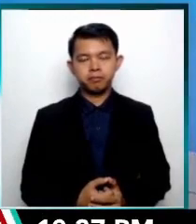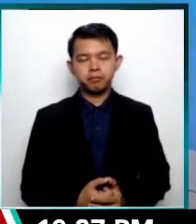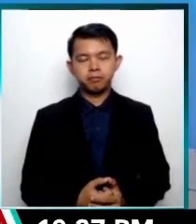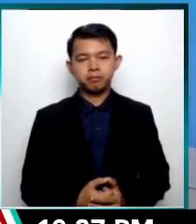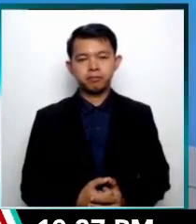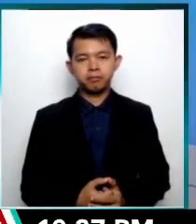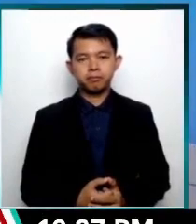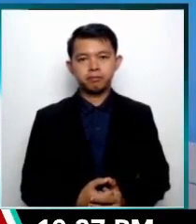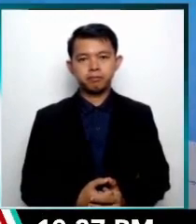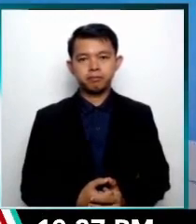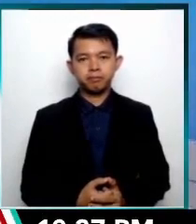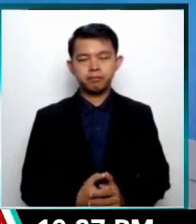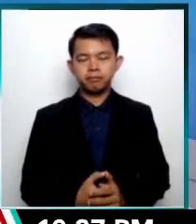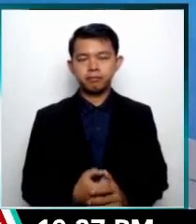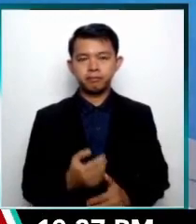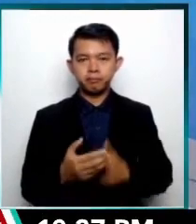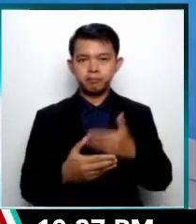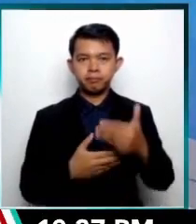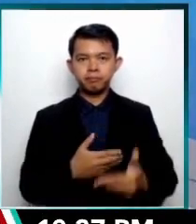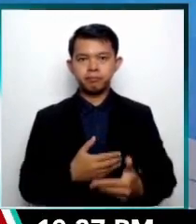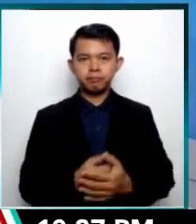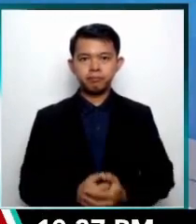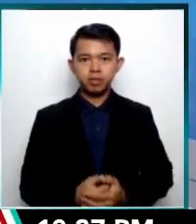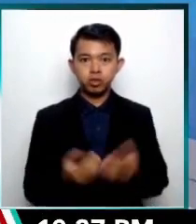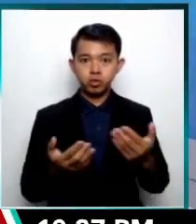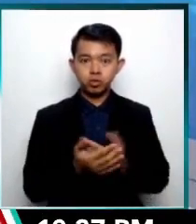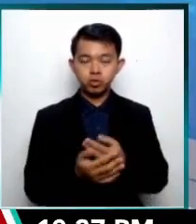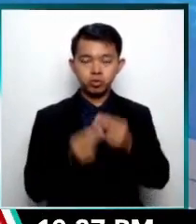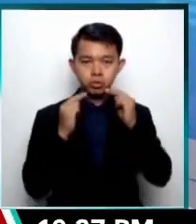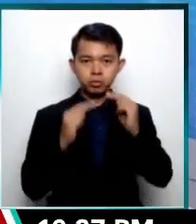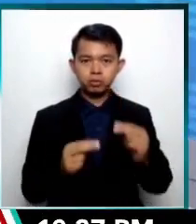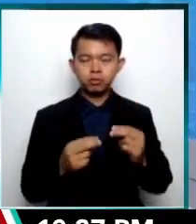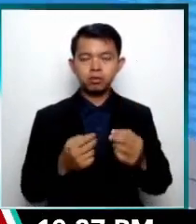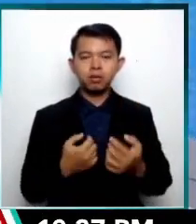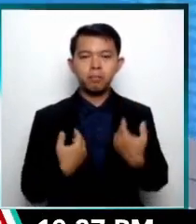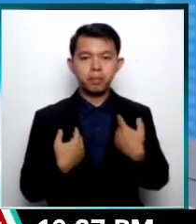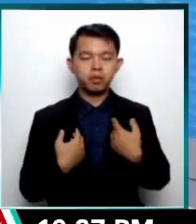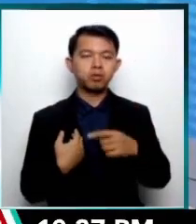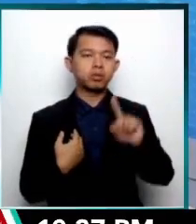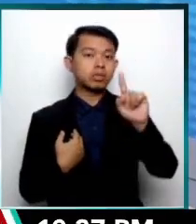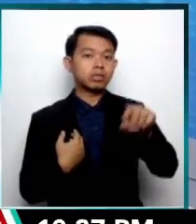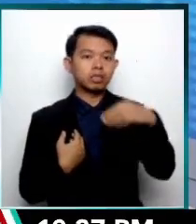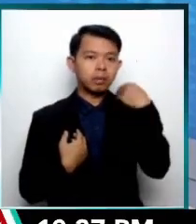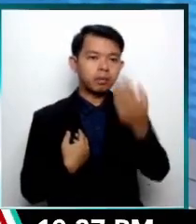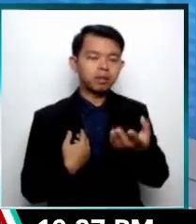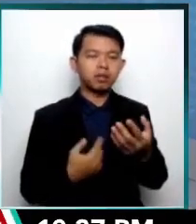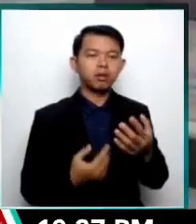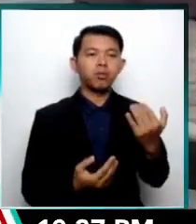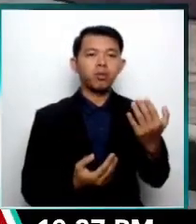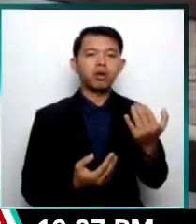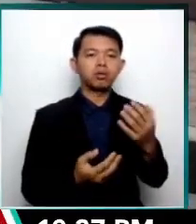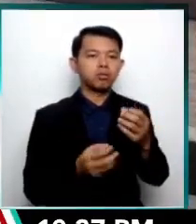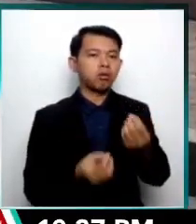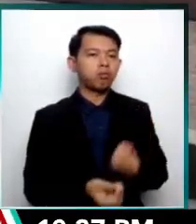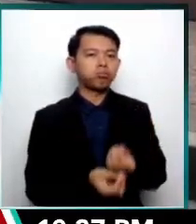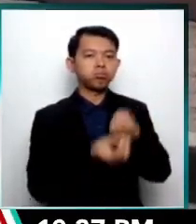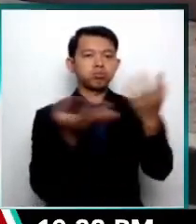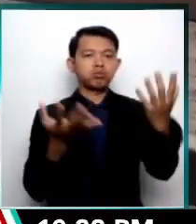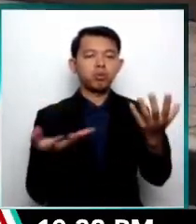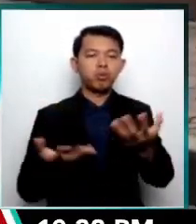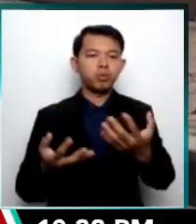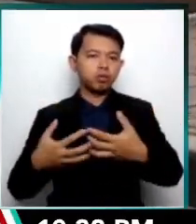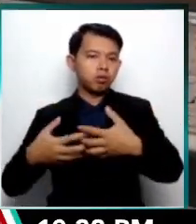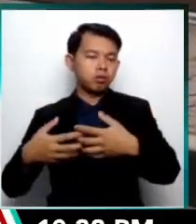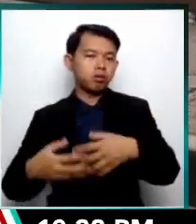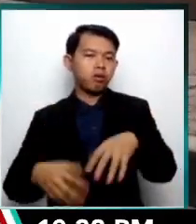Kapapasok lang na balita, isa ang nasawi sa pagsabog ng isang pagawaan ng paputok sa Bukawe, Bulacan. Ayon sa Bulacan Disaster Risk